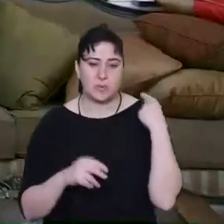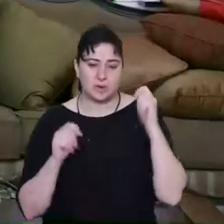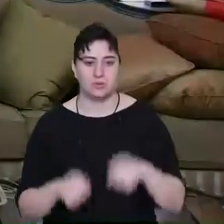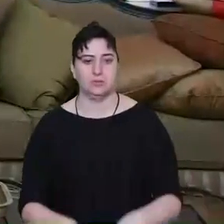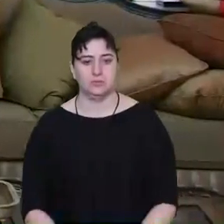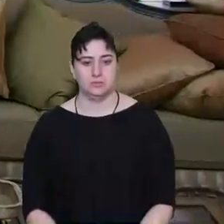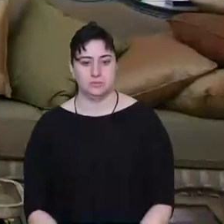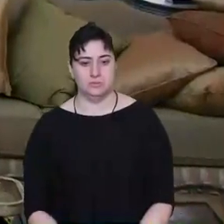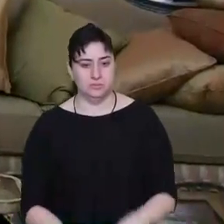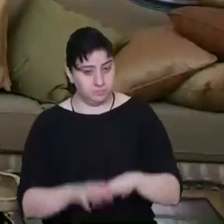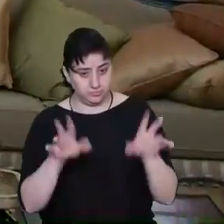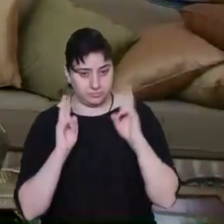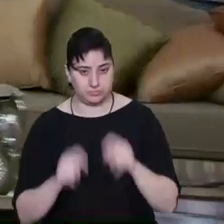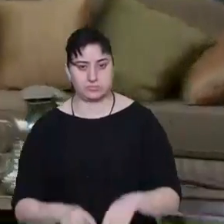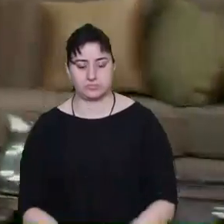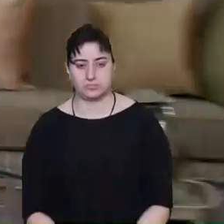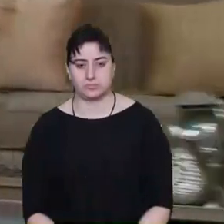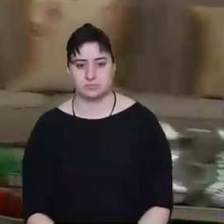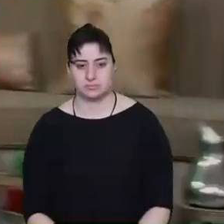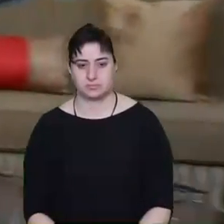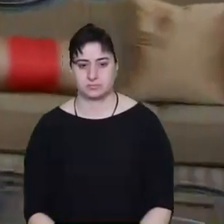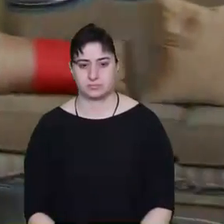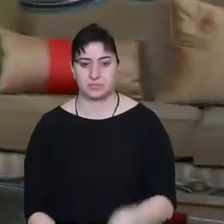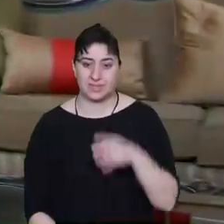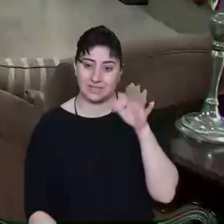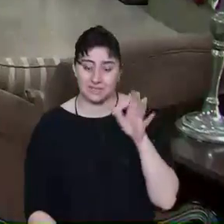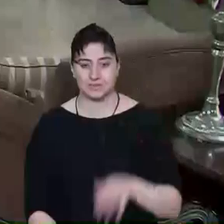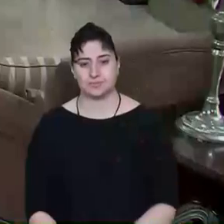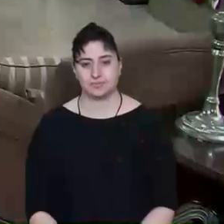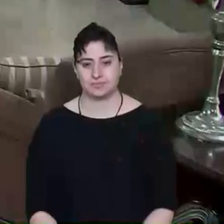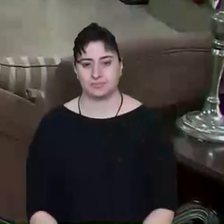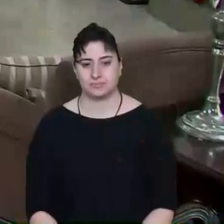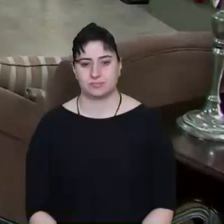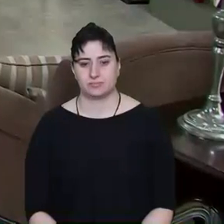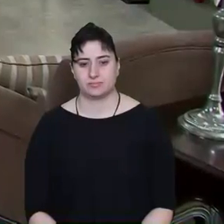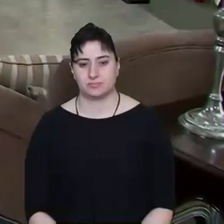koş. Şuraları topla. Topla. Hadi sen git hemen git. Oğlum gitti mi?